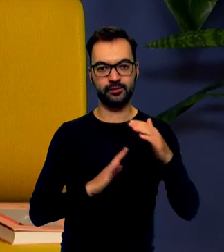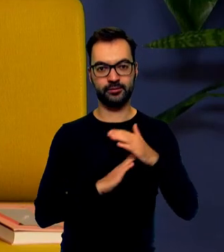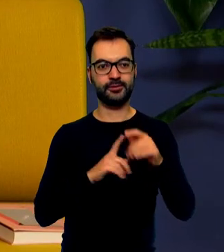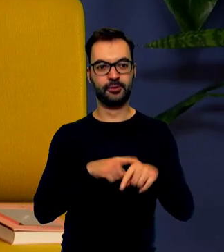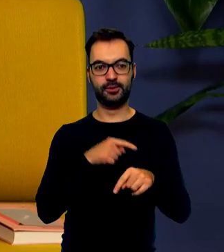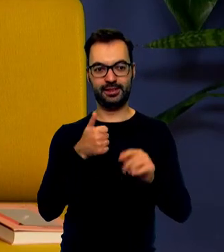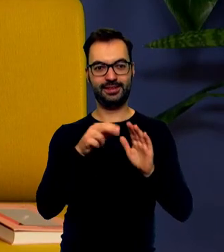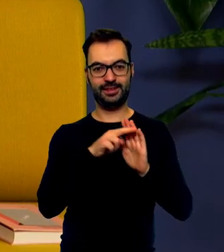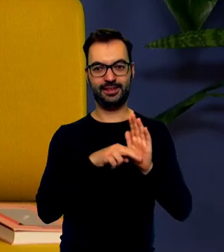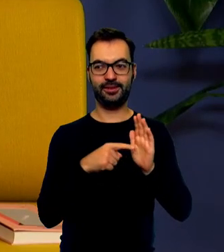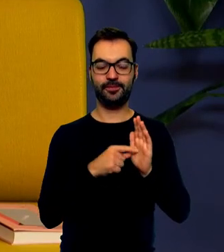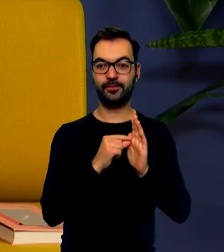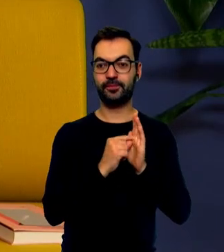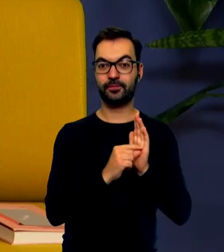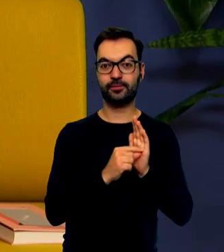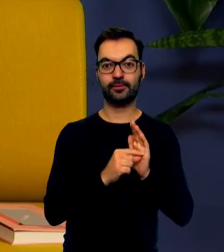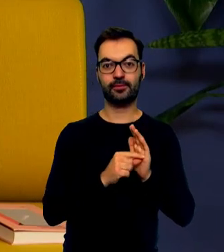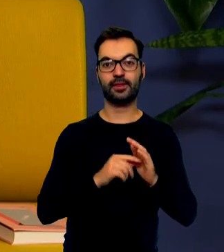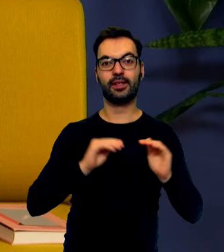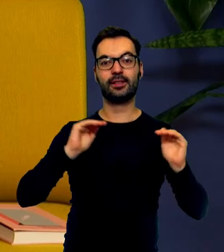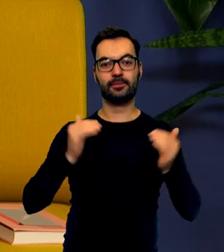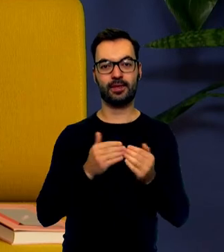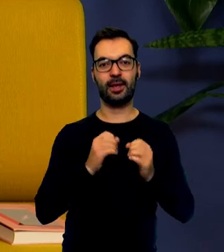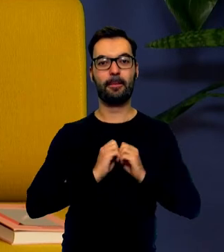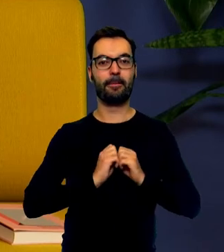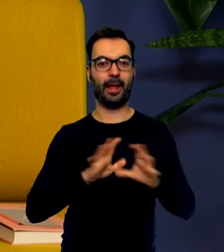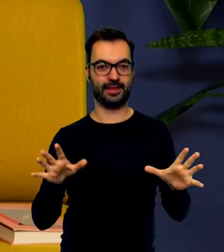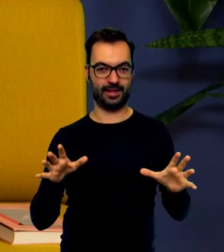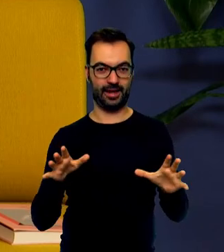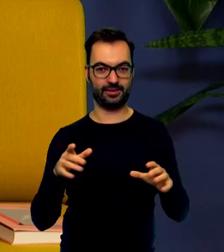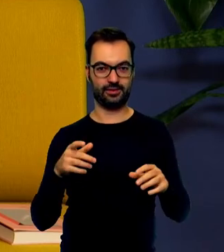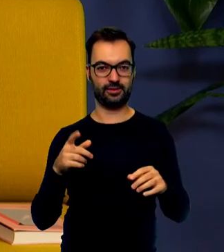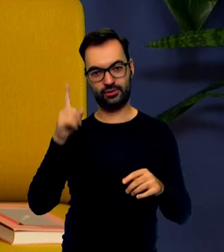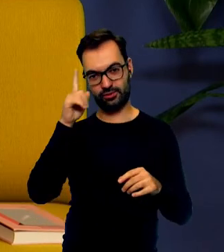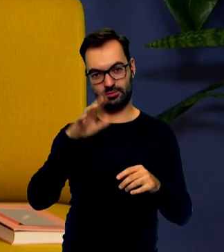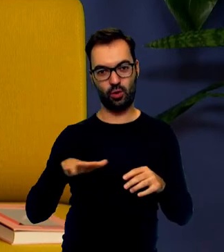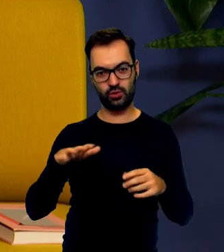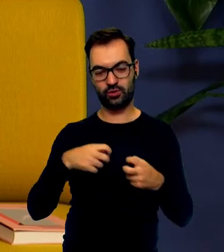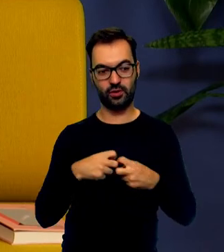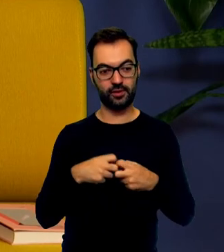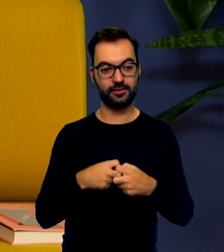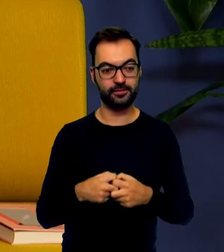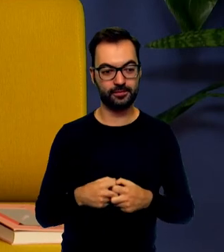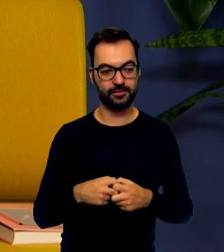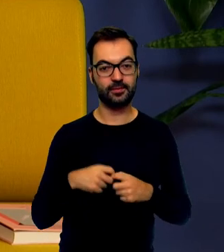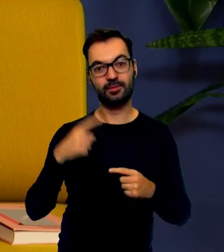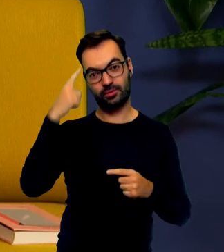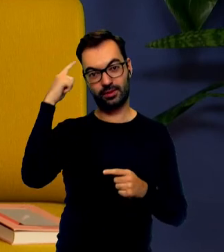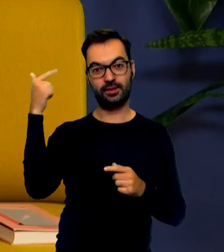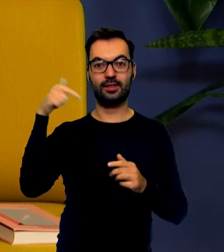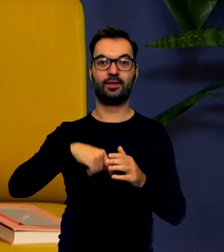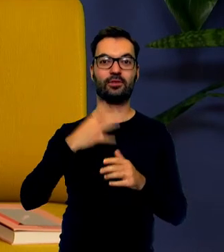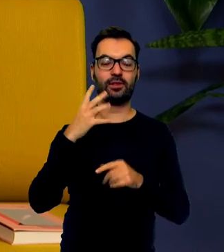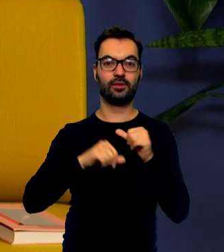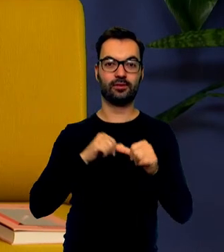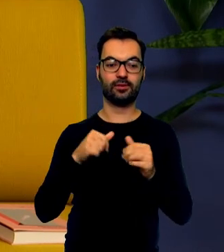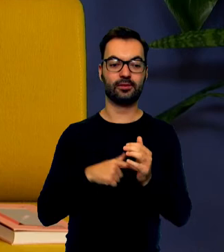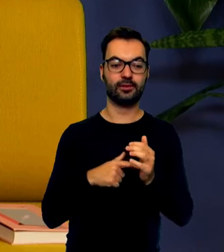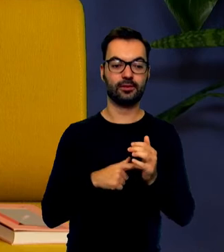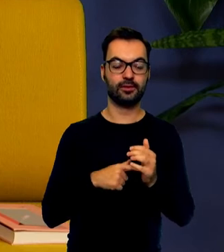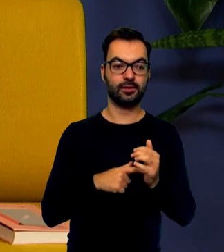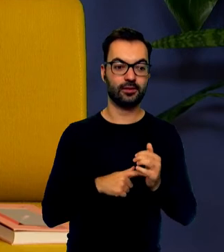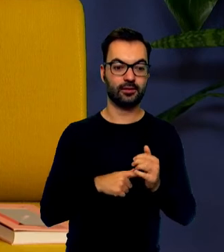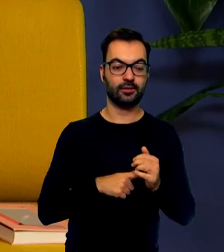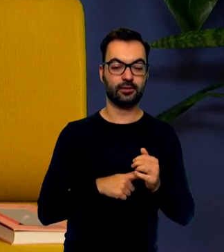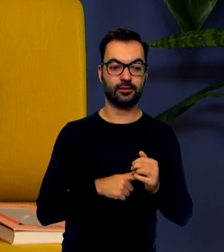tej zasadzie, przy tej regule ogranicz używania mediów społecznościowych, bo tam przypominasz między innymi rok 2004, kiedy, jak